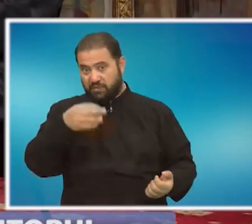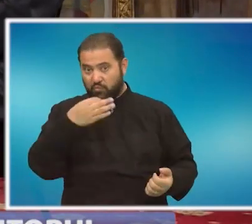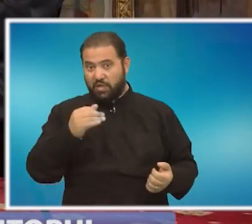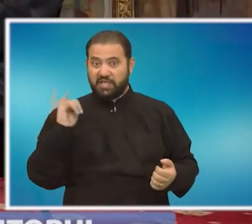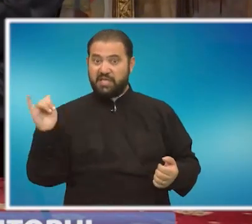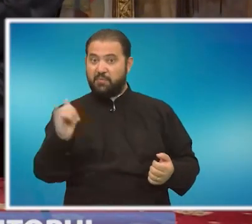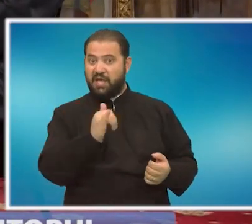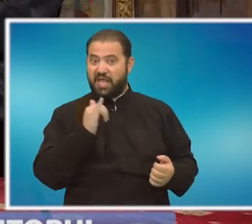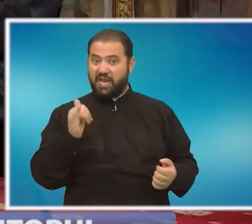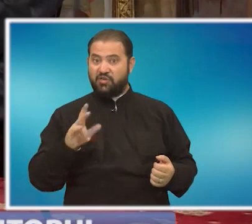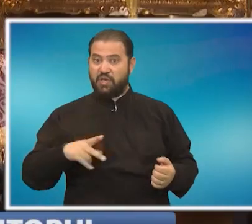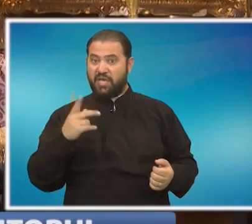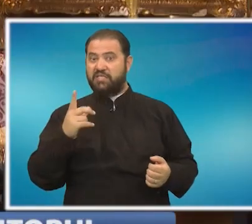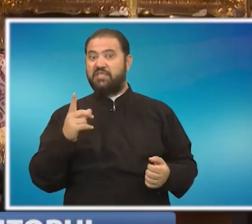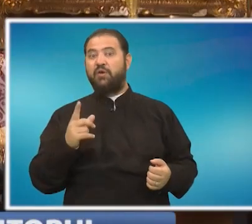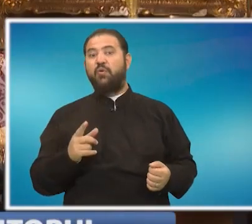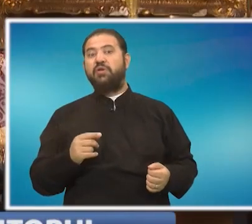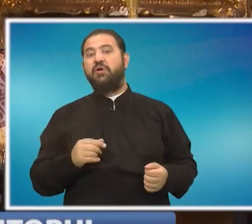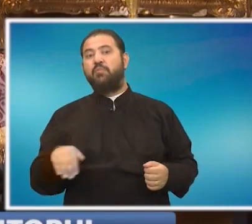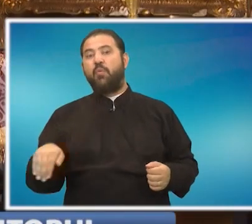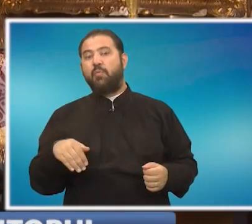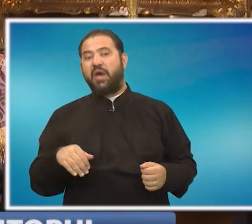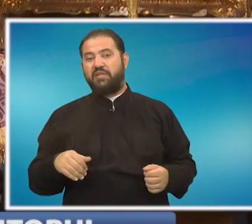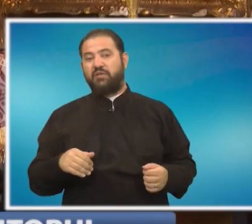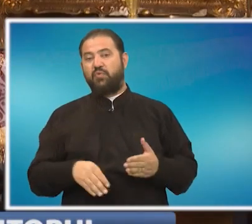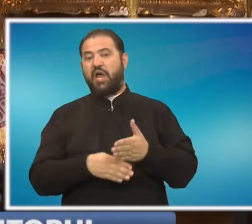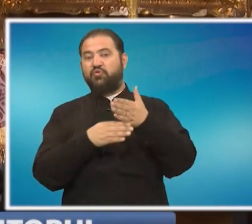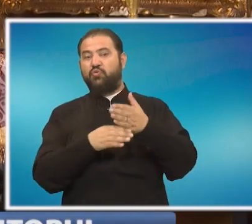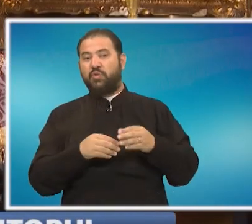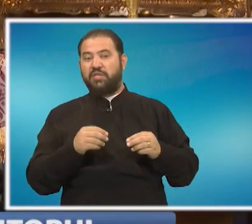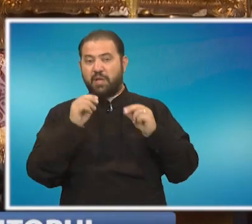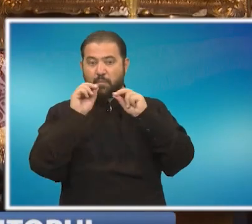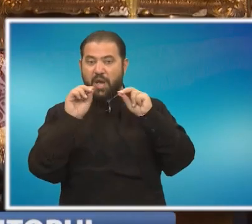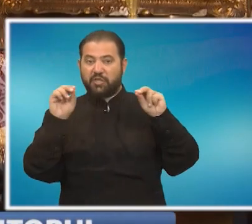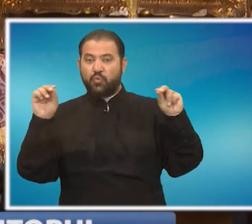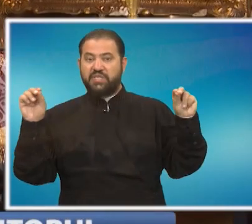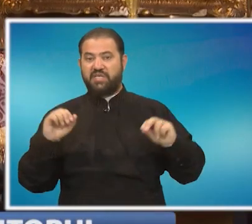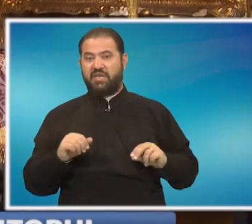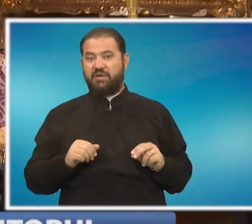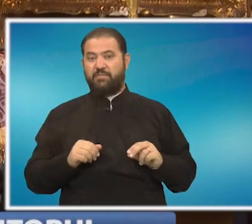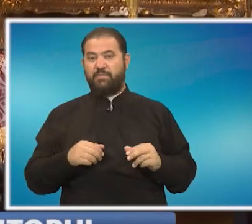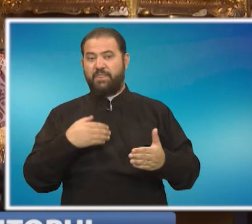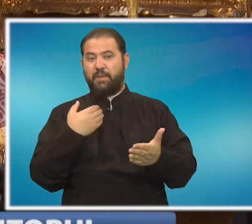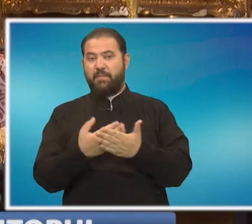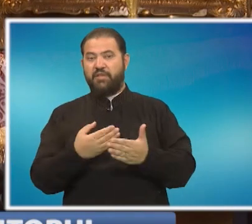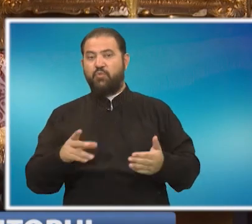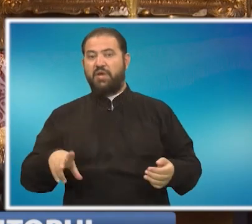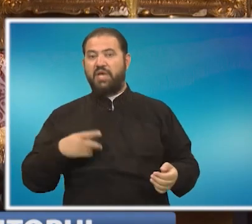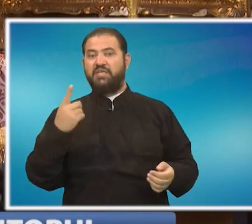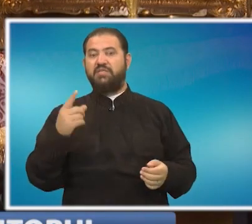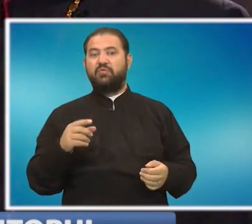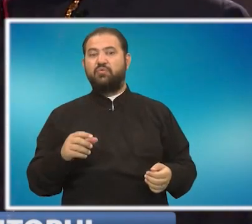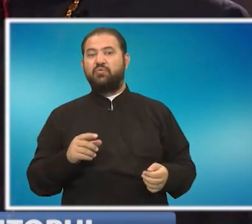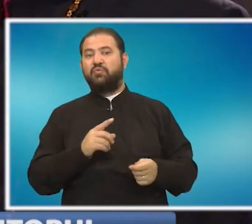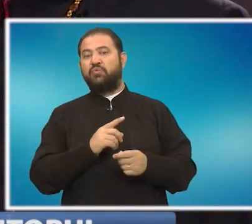foarte bine, pelerinajul, un factor de mărturisire, un mijloc misionar teribil, pentru